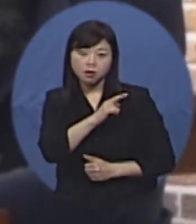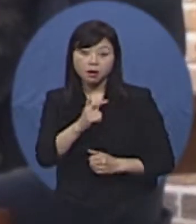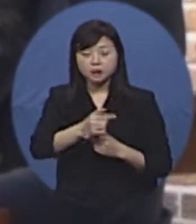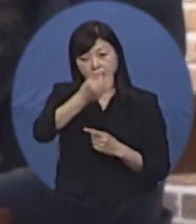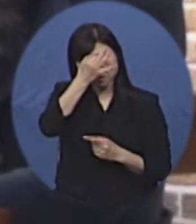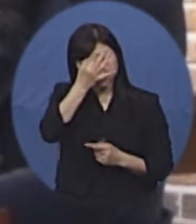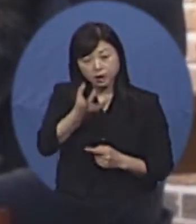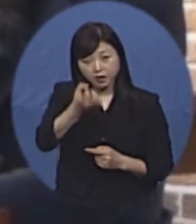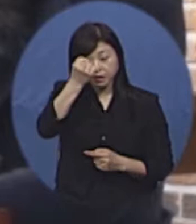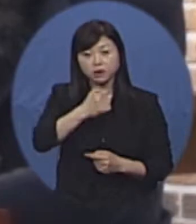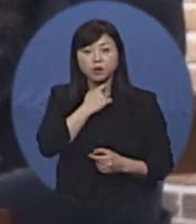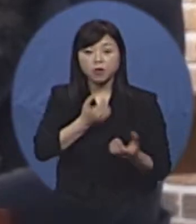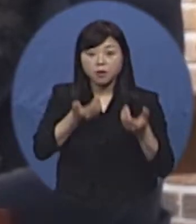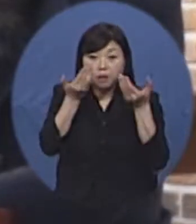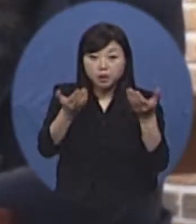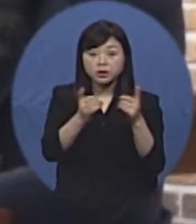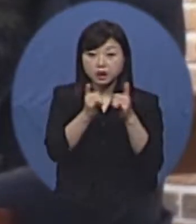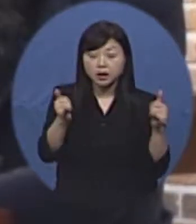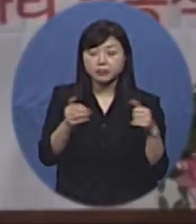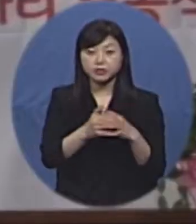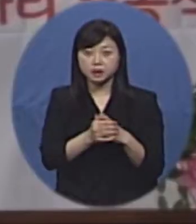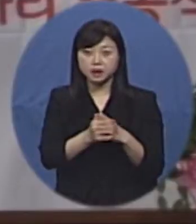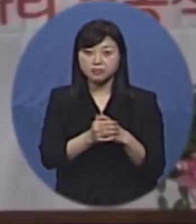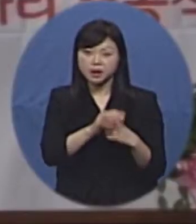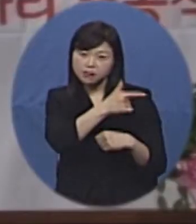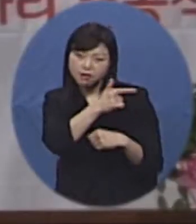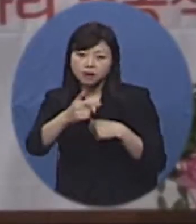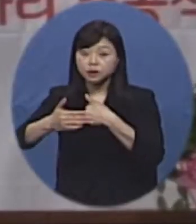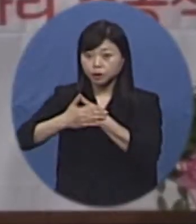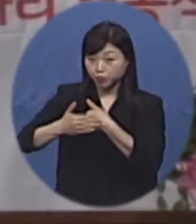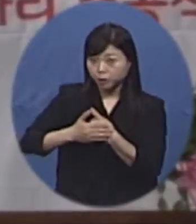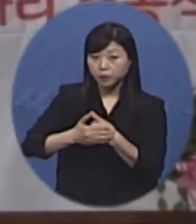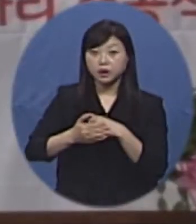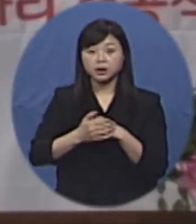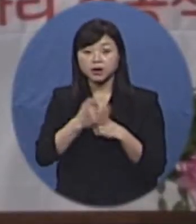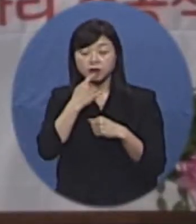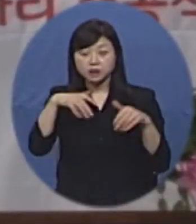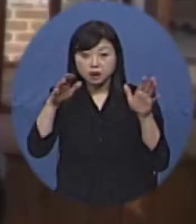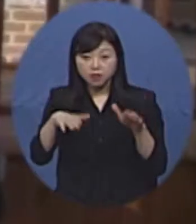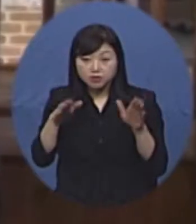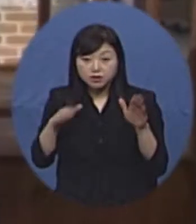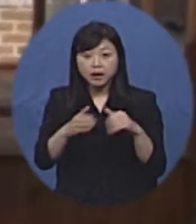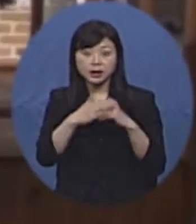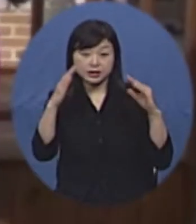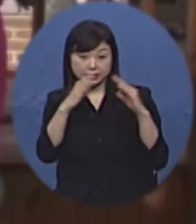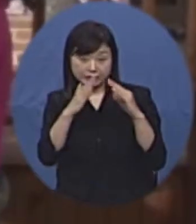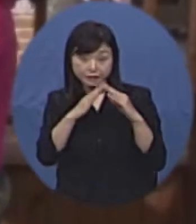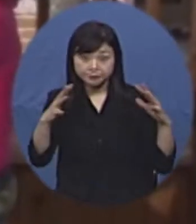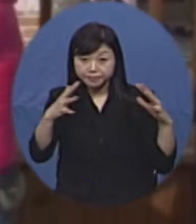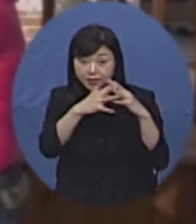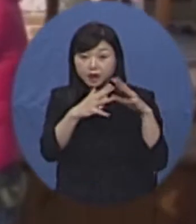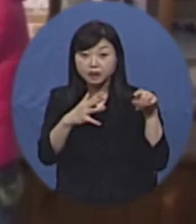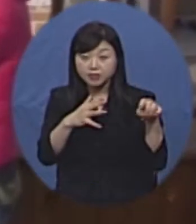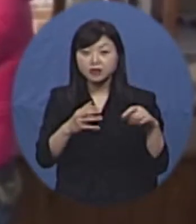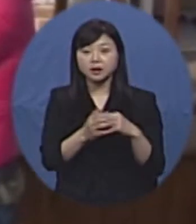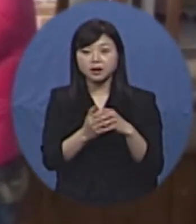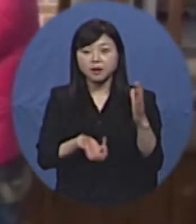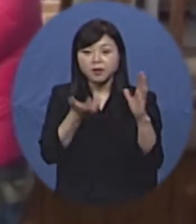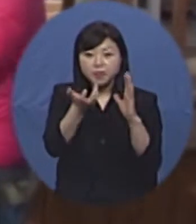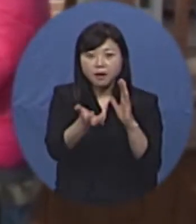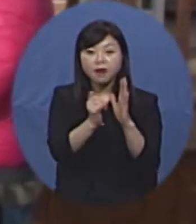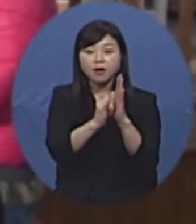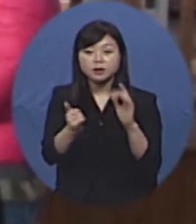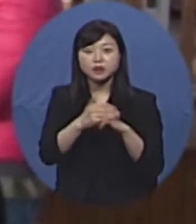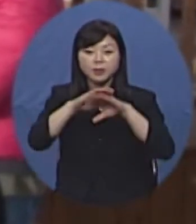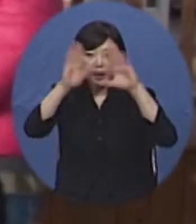재능을 가진 자원봉사자들의 재능 기부로 준공된 천사 보금자리 주택에서 입주 가족들은 밝은 미래를 꿈꾸게